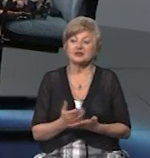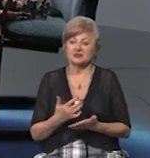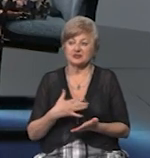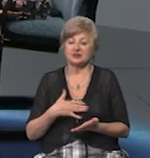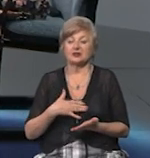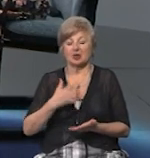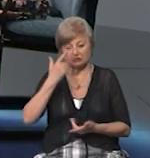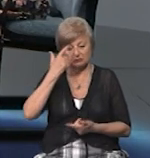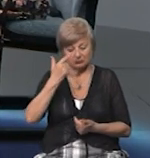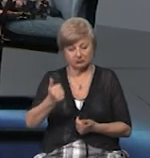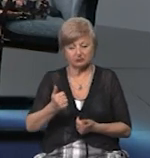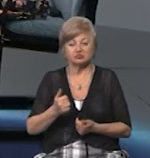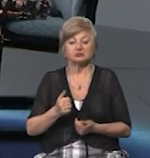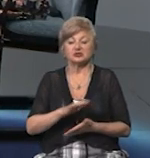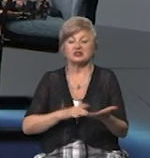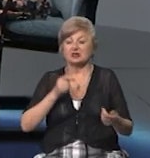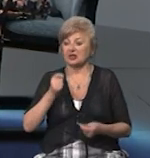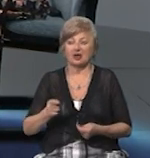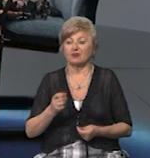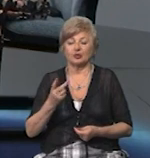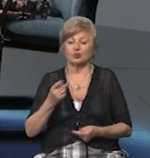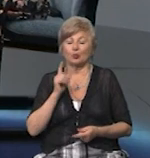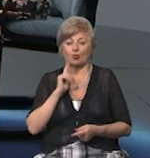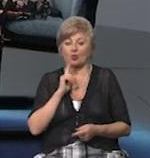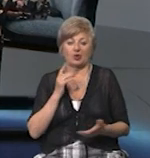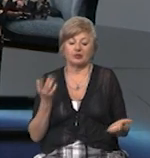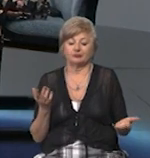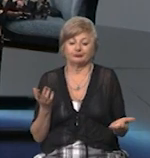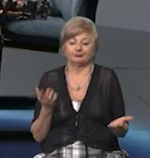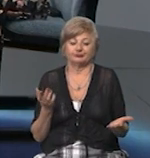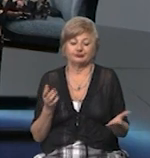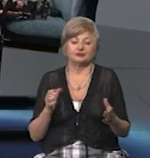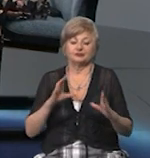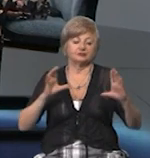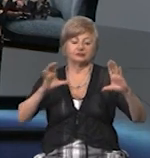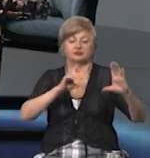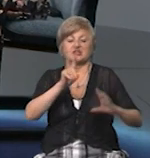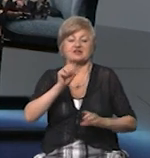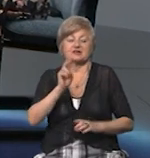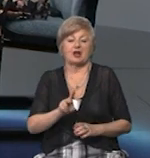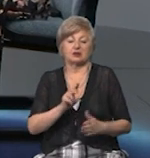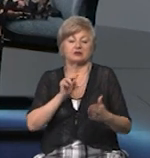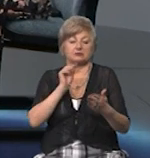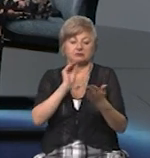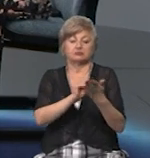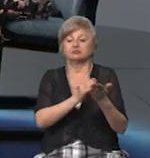на 1580, але вони не критичні. Тобто, ну, немає чогось такого, щоб прям на голову не А взагалі